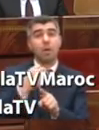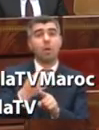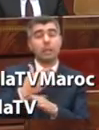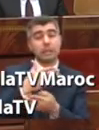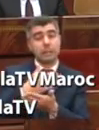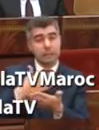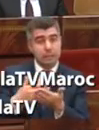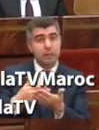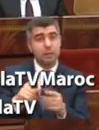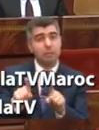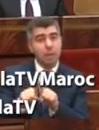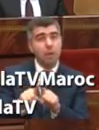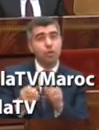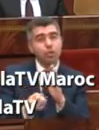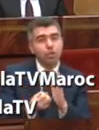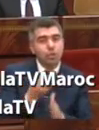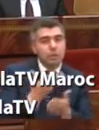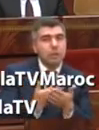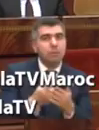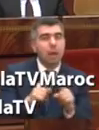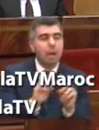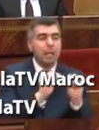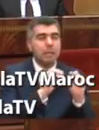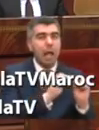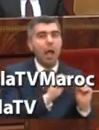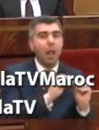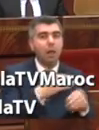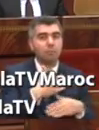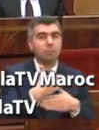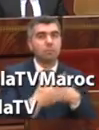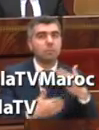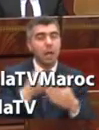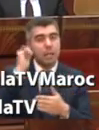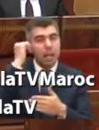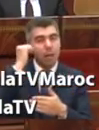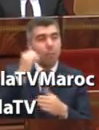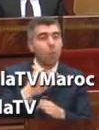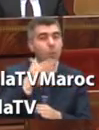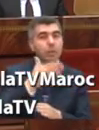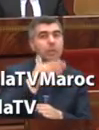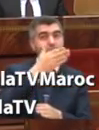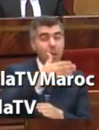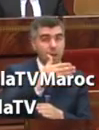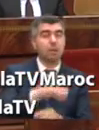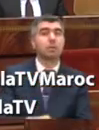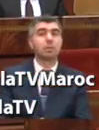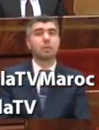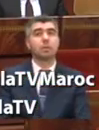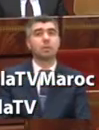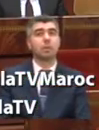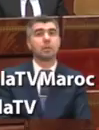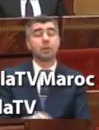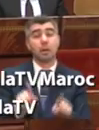المهن ستنقرض وستظهر مهن أخرى، ولذلك فالمسار المهني مستقبل سيكون مثل رحلة